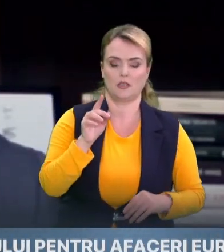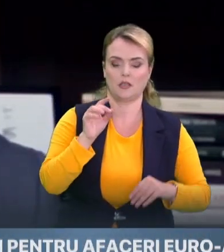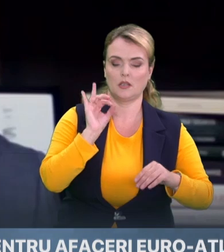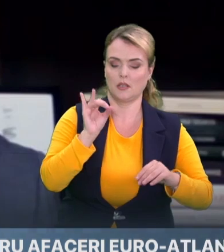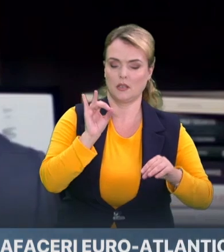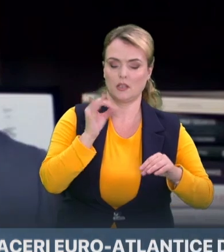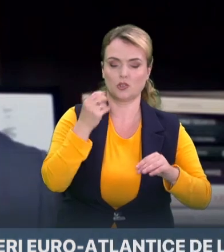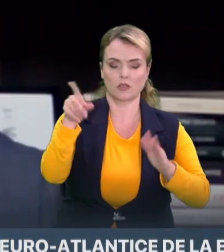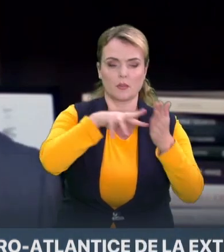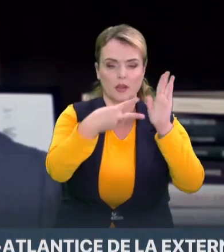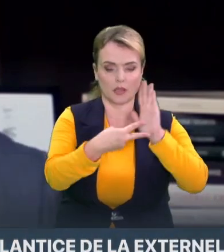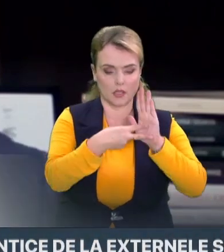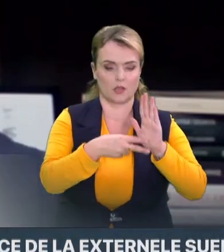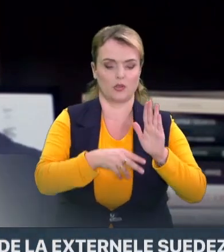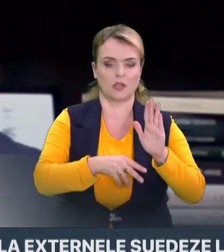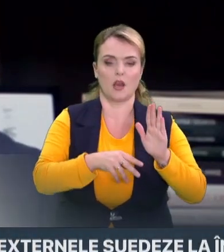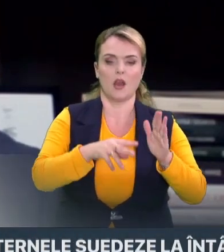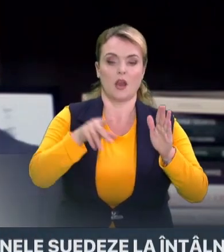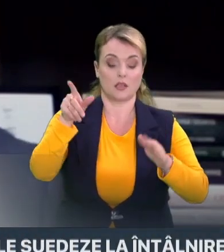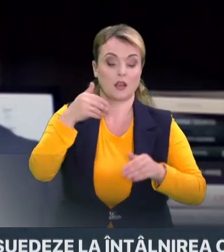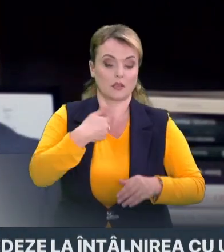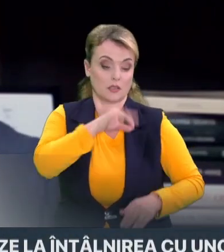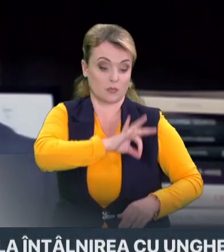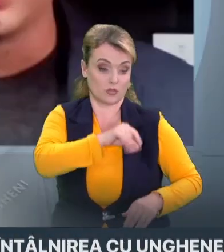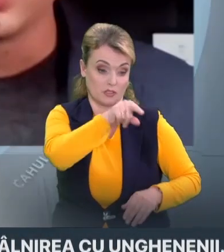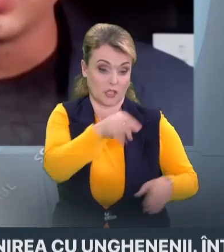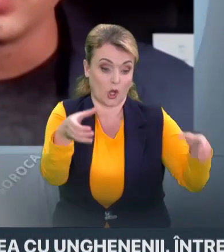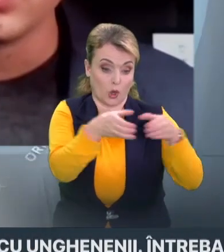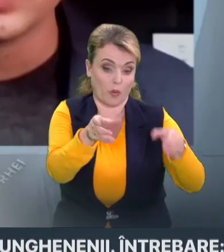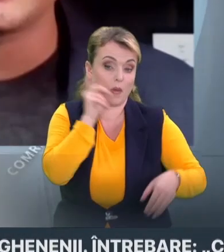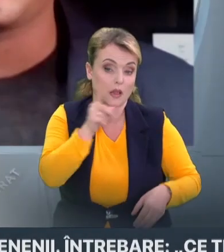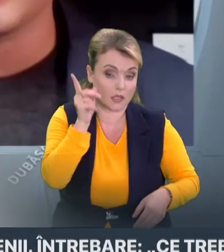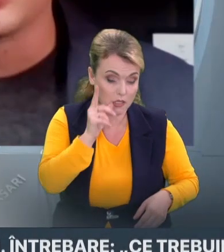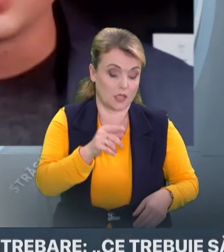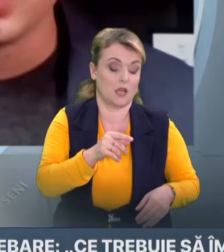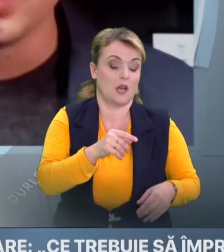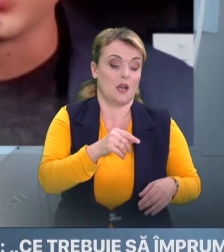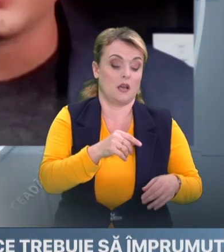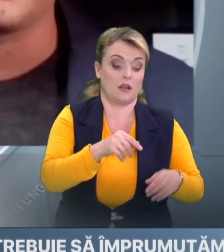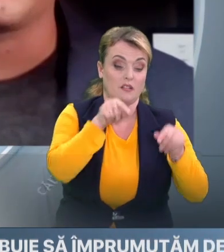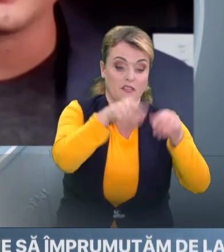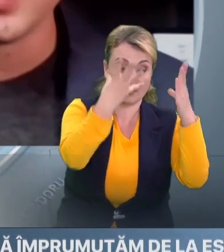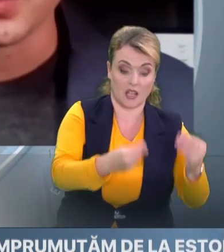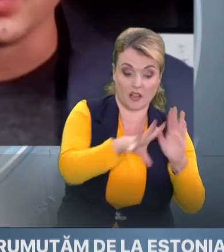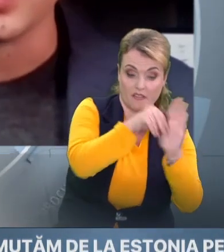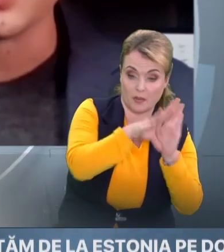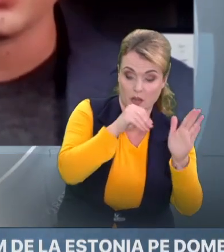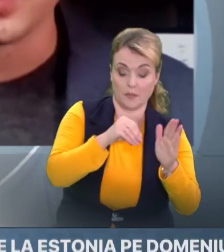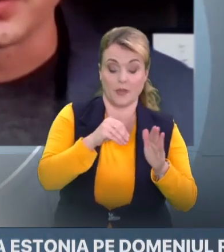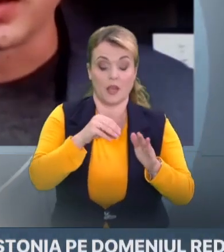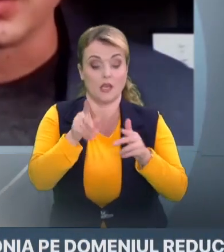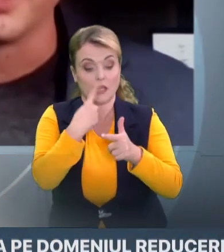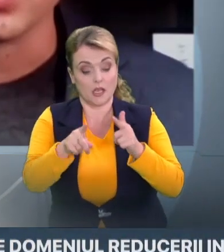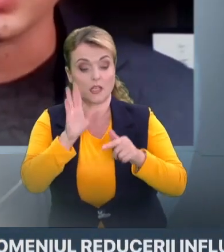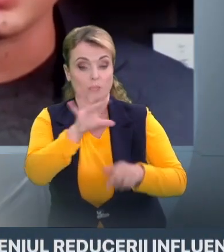ziua referendumului, utilizând acești tineri. Cu părere de rău, acești tineri vor fi pasibili de